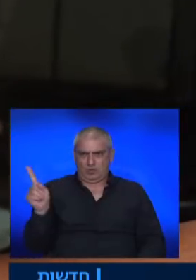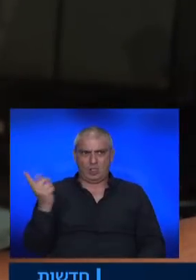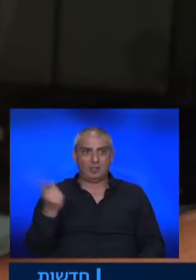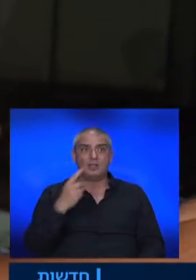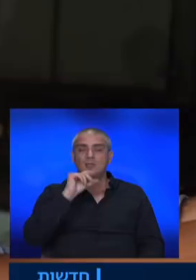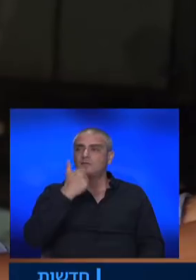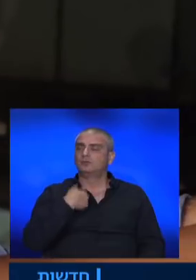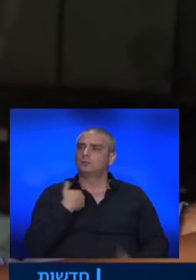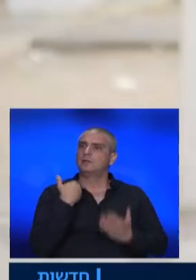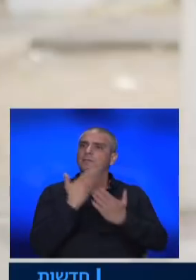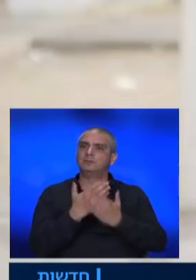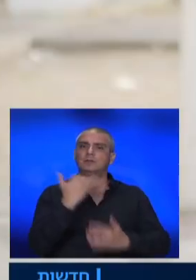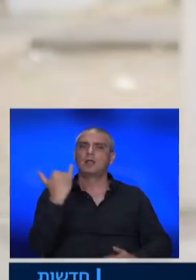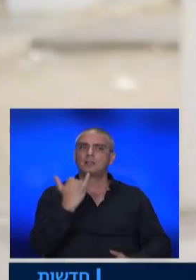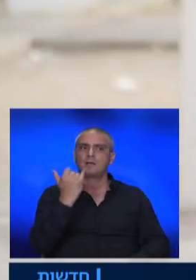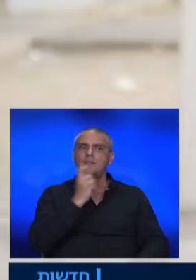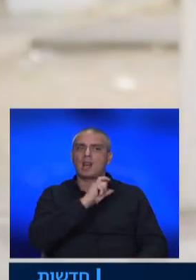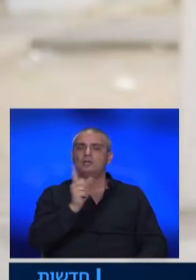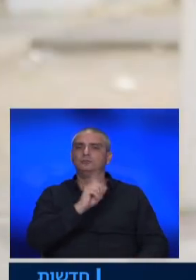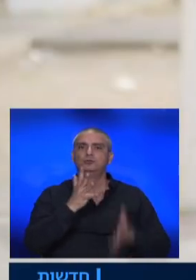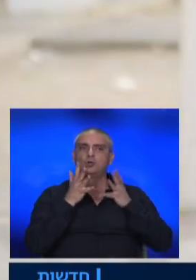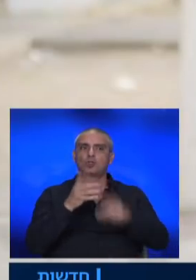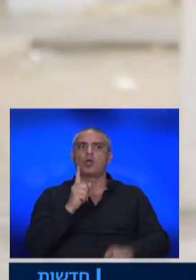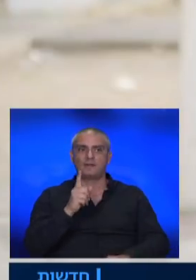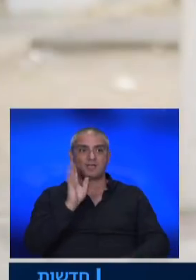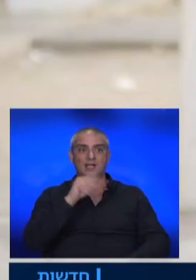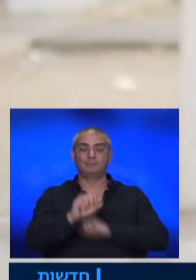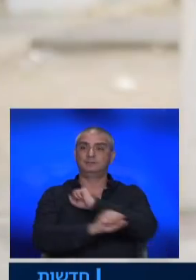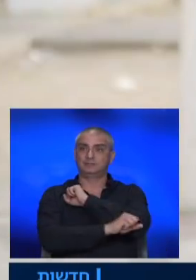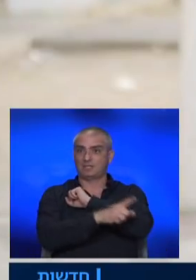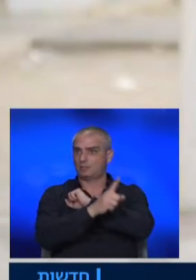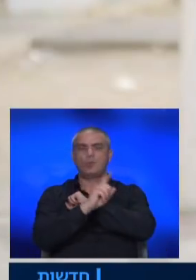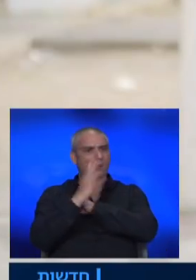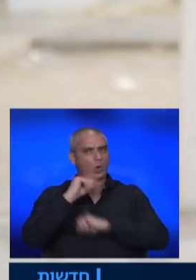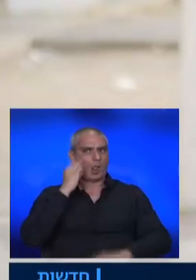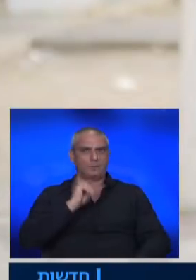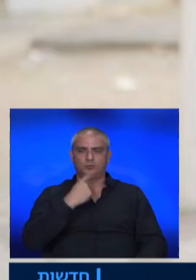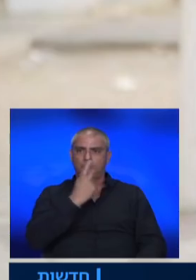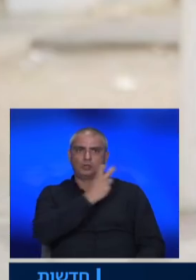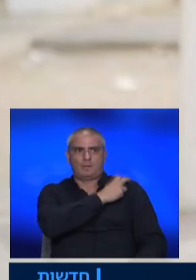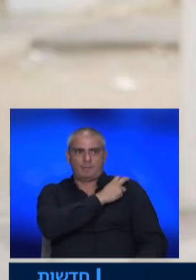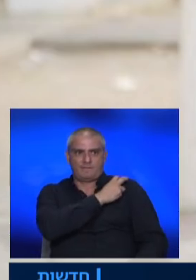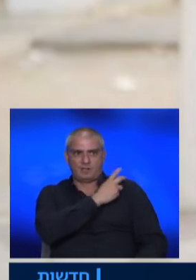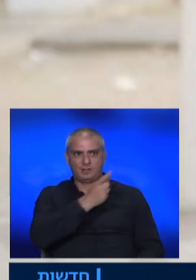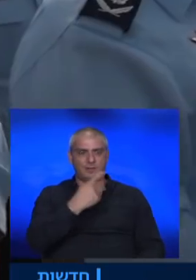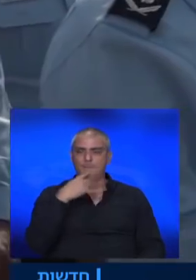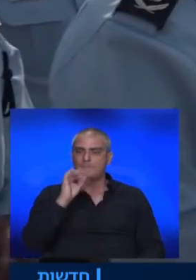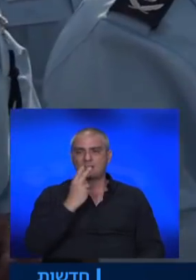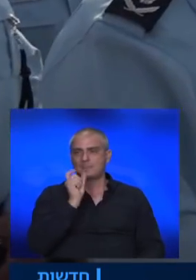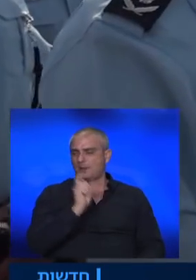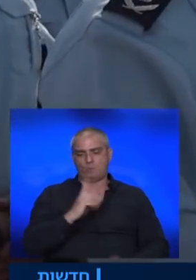תמיד להאשים את התוקפן. גם סגנו של אוחנה לא היה מרוצה מדברי המפכ"ל. בחירת מילים לא מוצלחת של